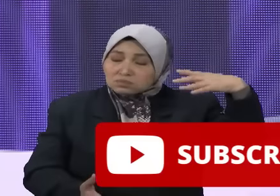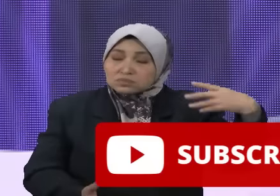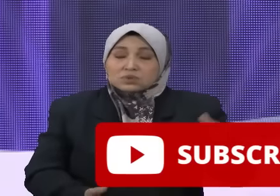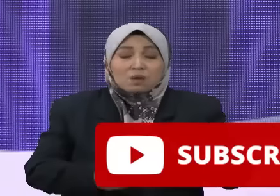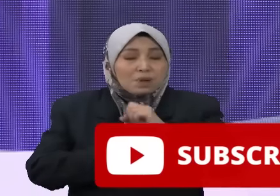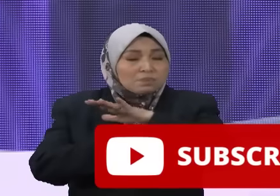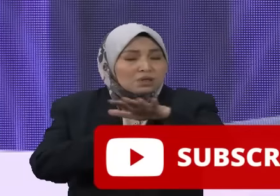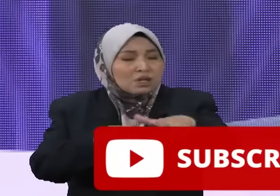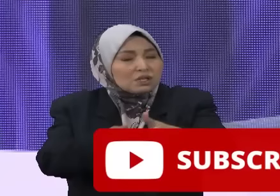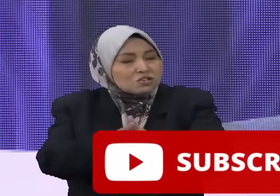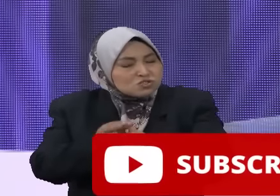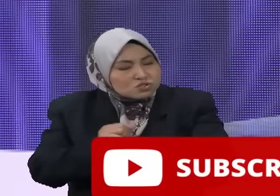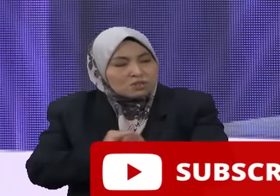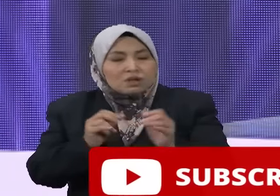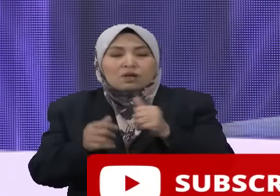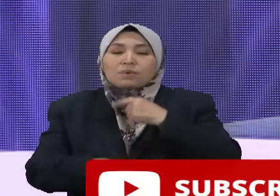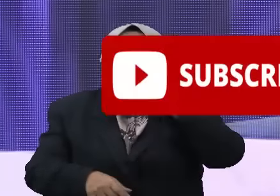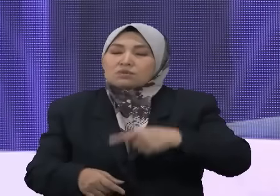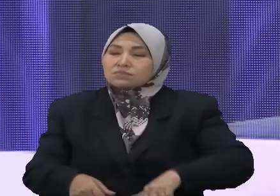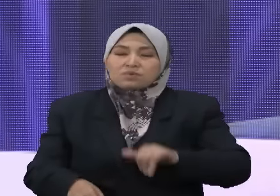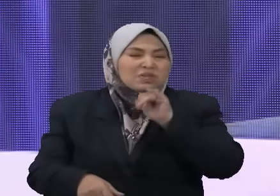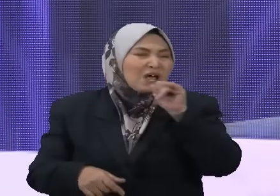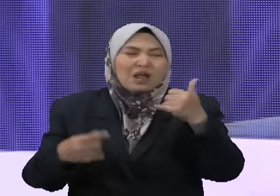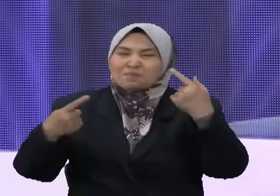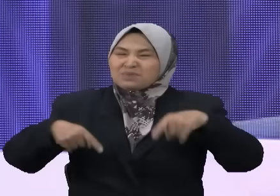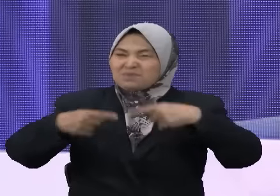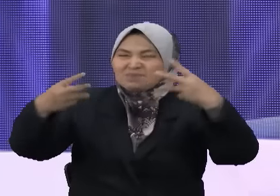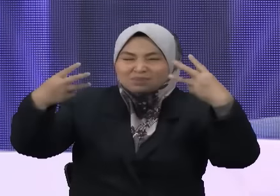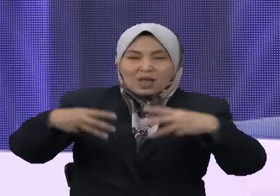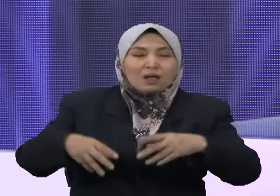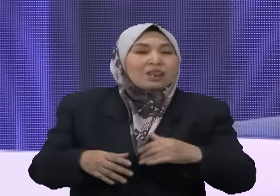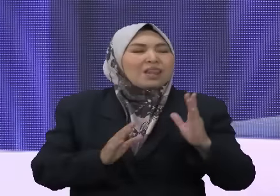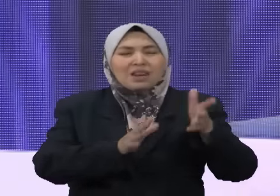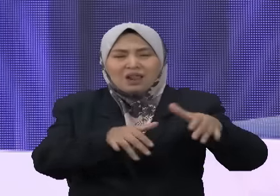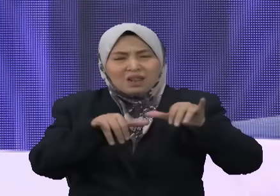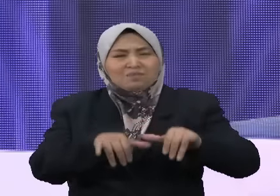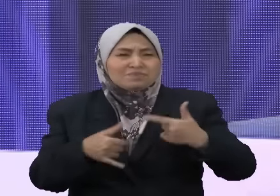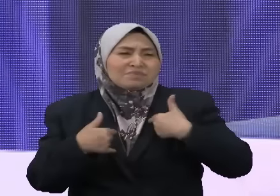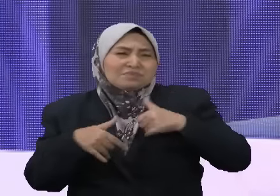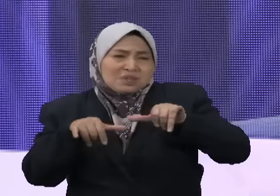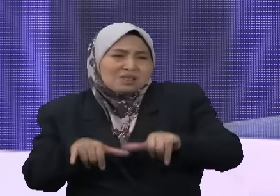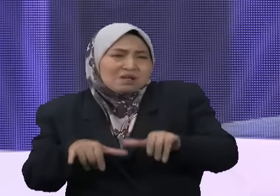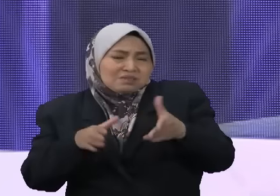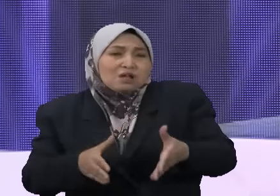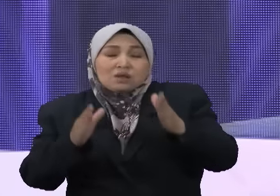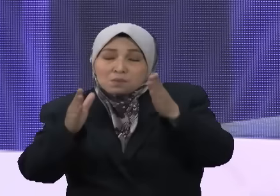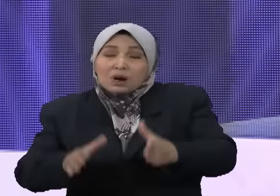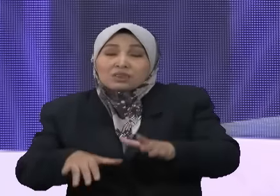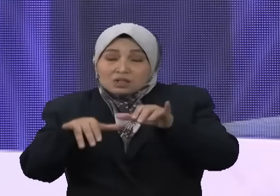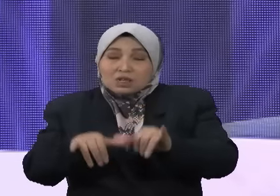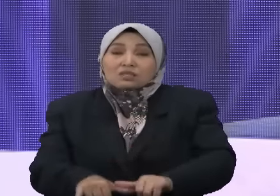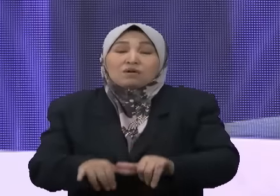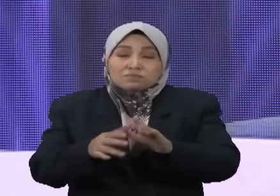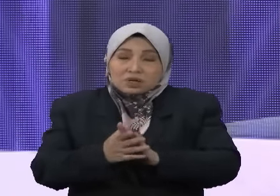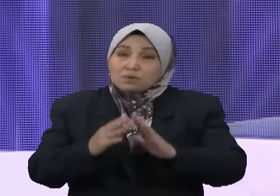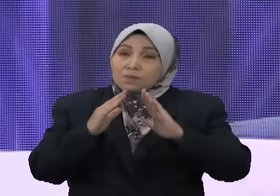mereka meminta izin kepadamu untuk tidak berjihad dan mereka berkata Biarkanlah kami berada bersama orang-orang yang duduk tinggal